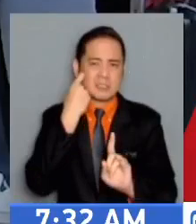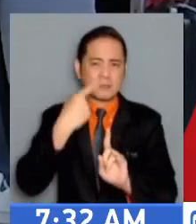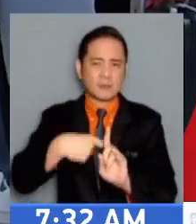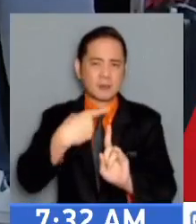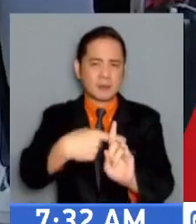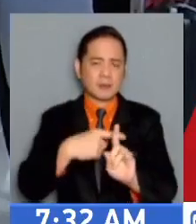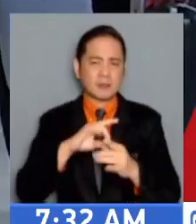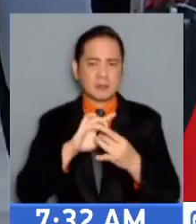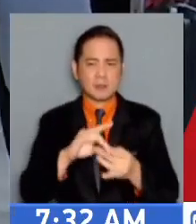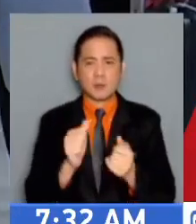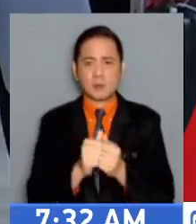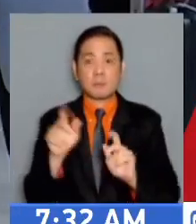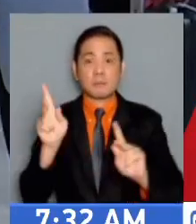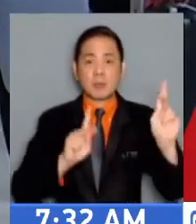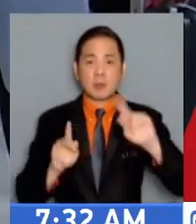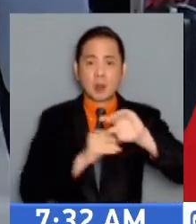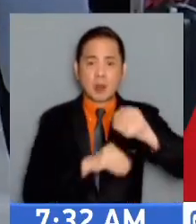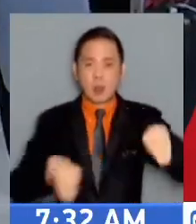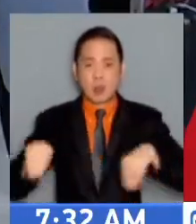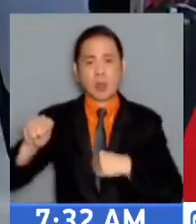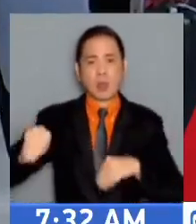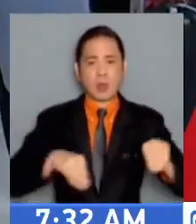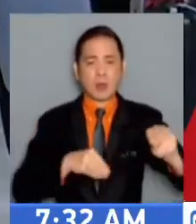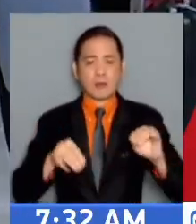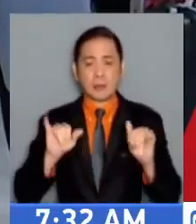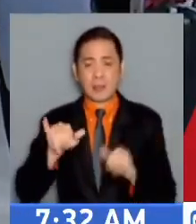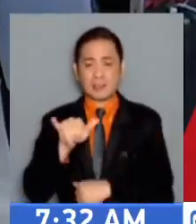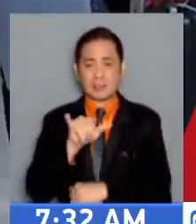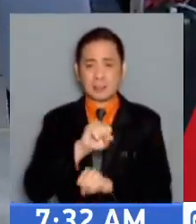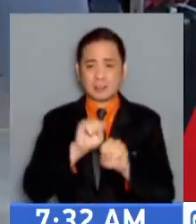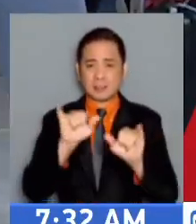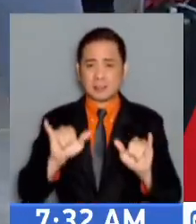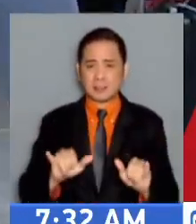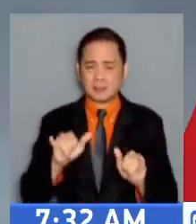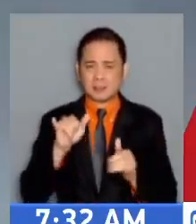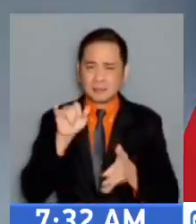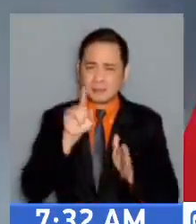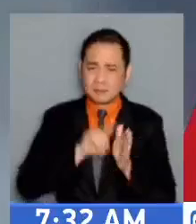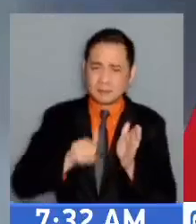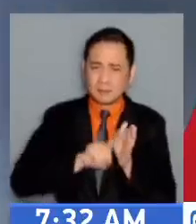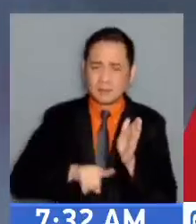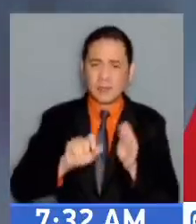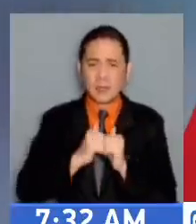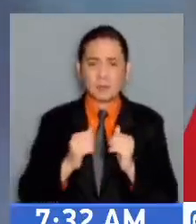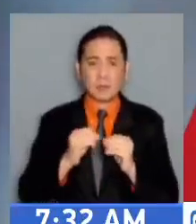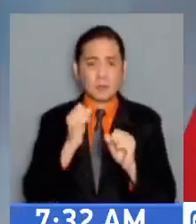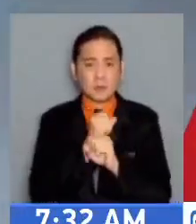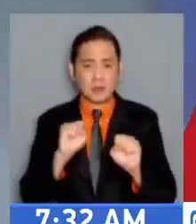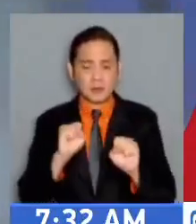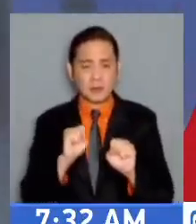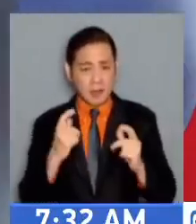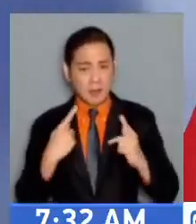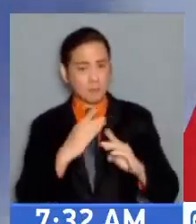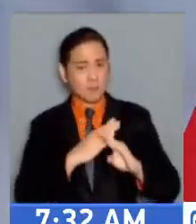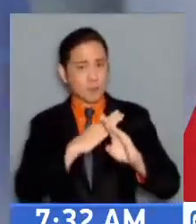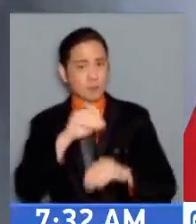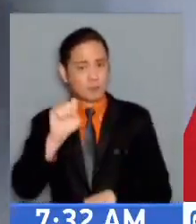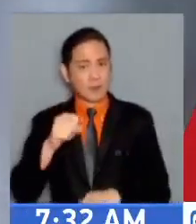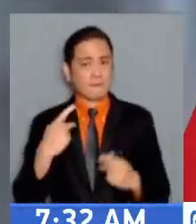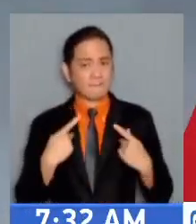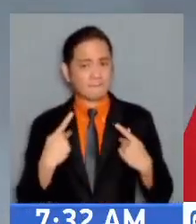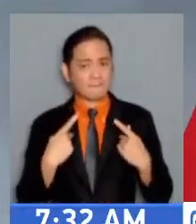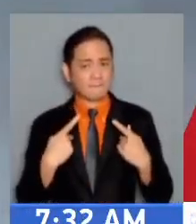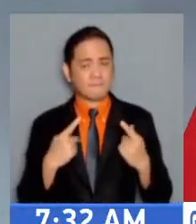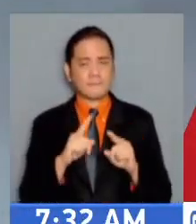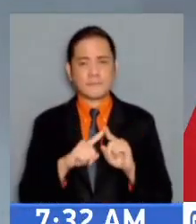trafficking. So the system is being studied po on how additional safeguards, although safeguards are already there, but nakikita po natin that there might be